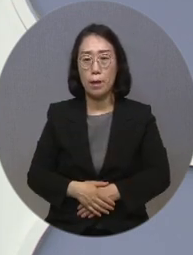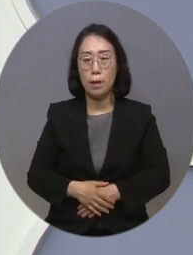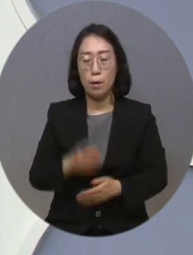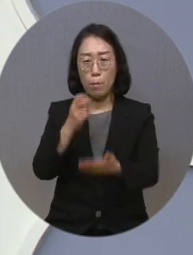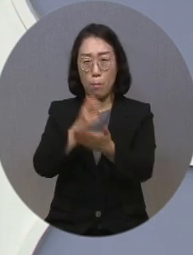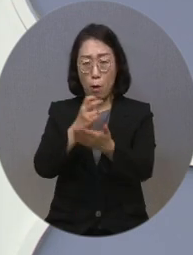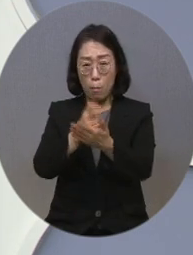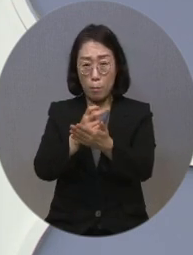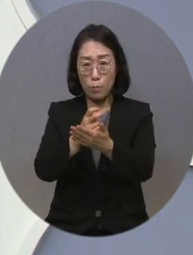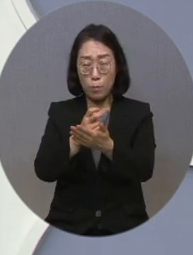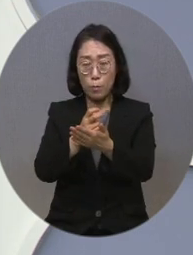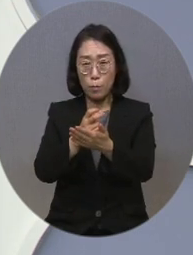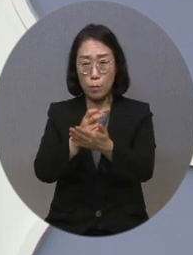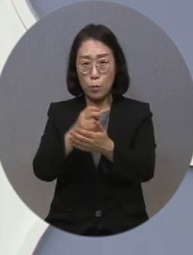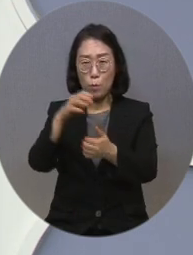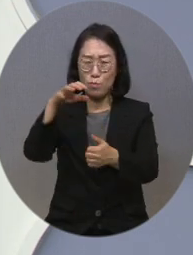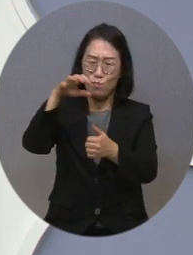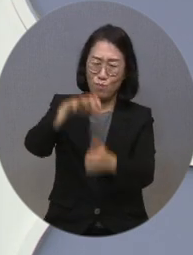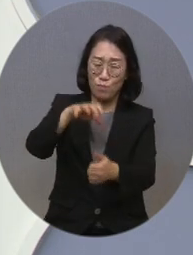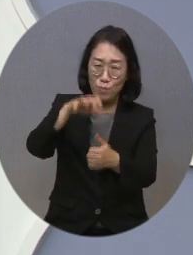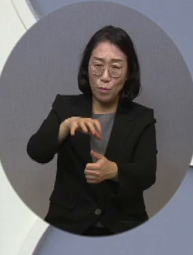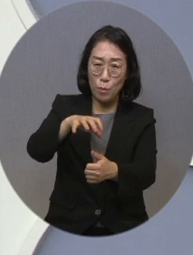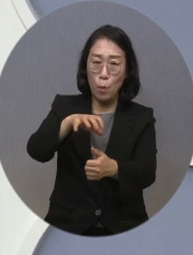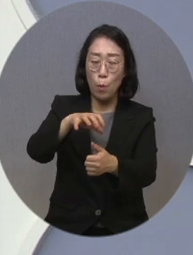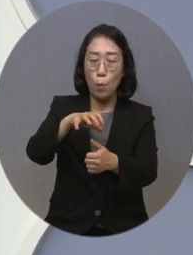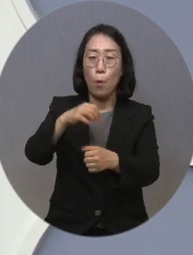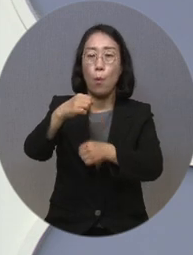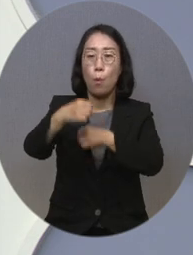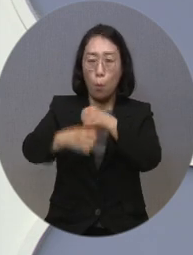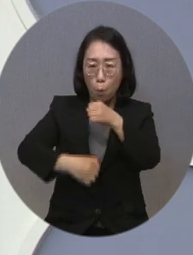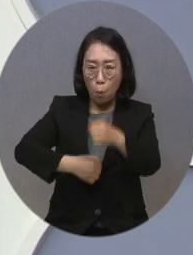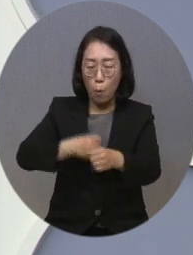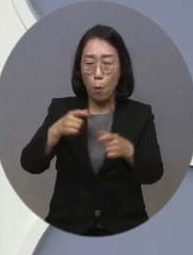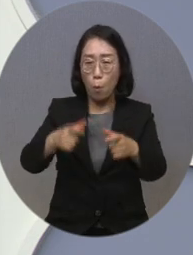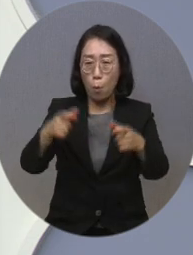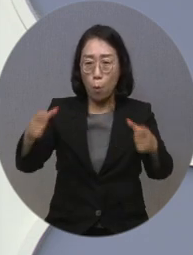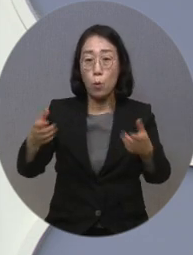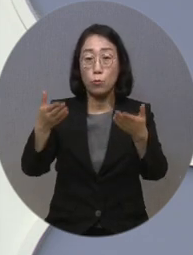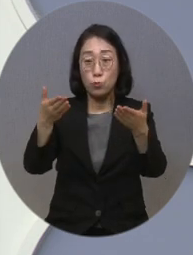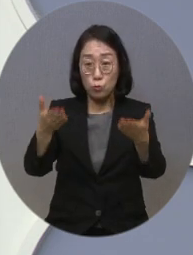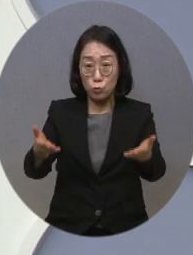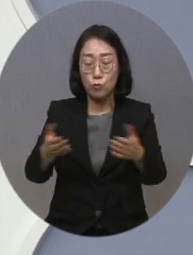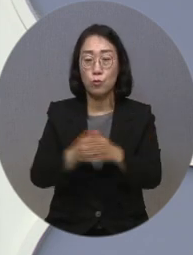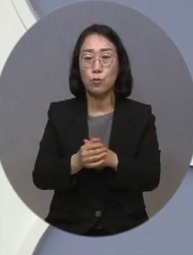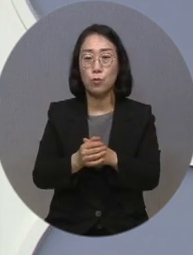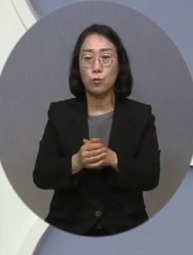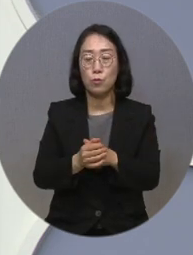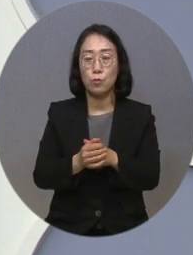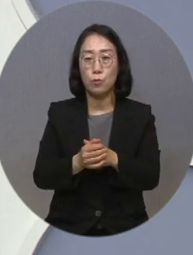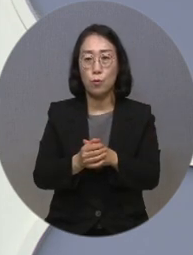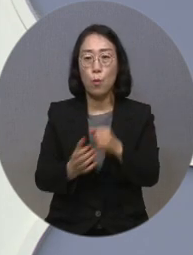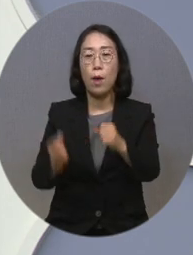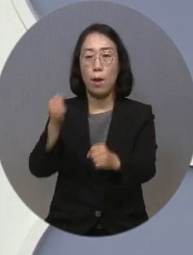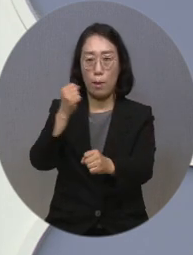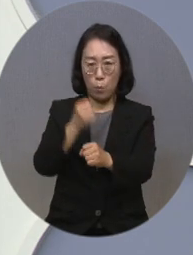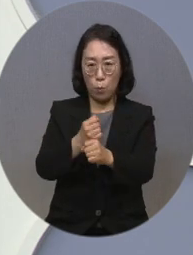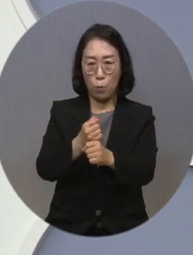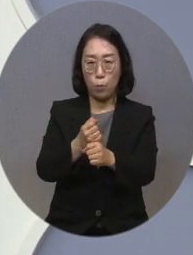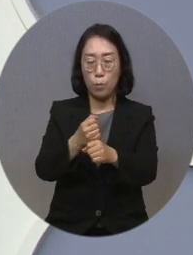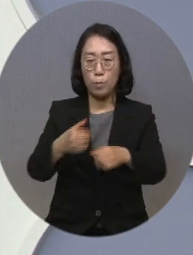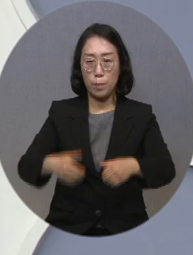통한 경제력 활성화 또 잠재력 회복 이게 중요하다고 보고요. 세 번째로 중요한